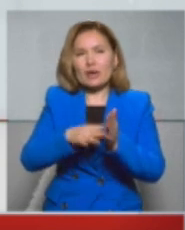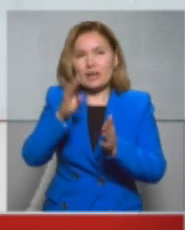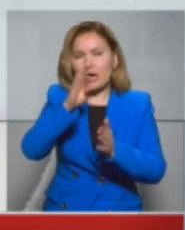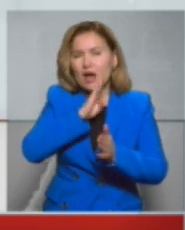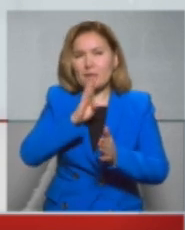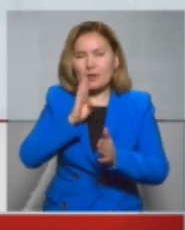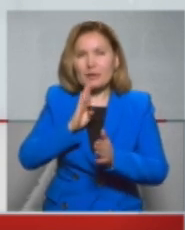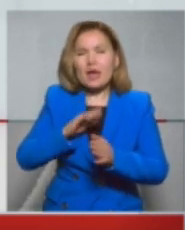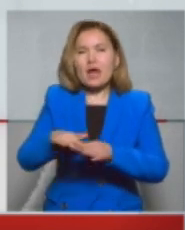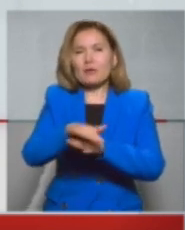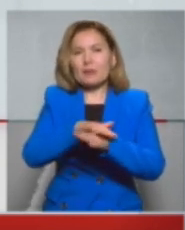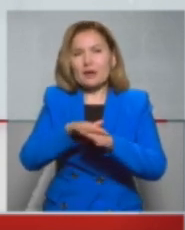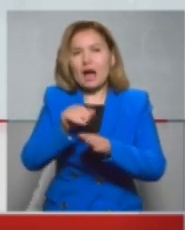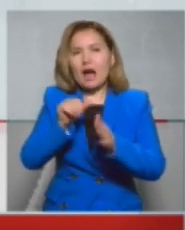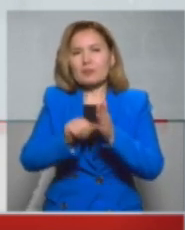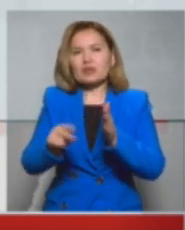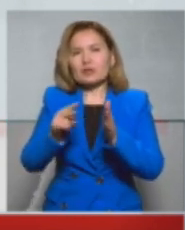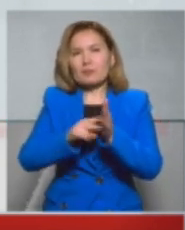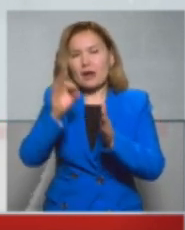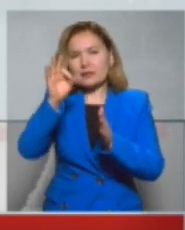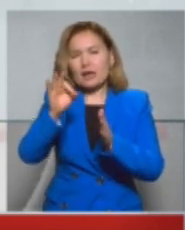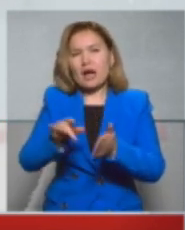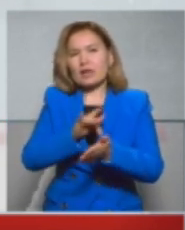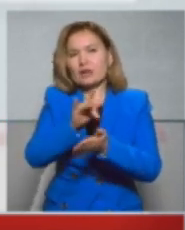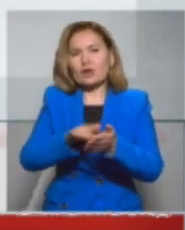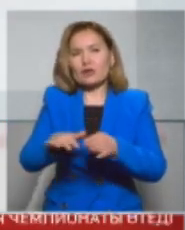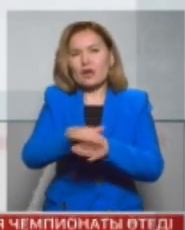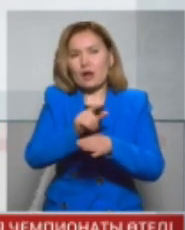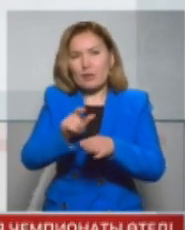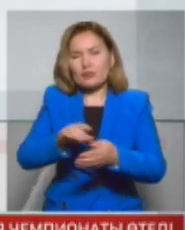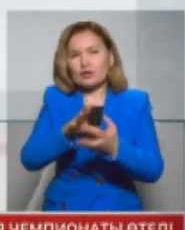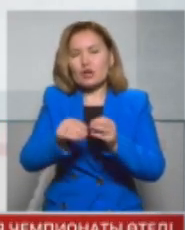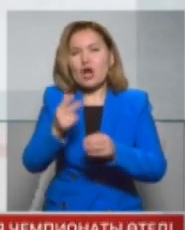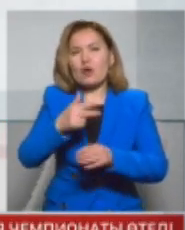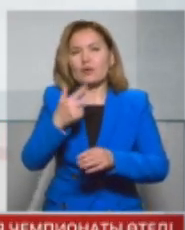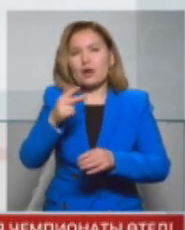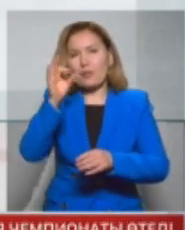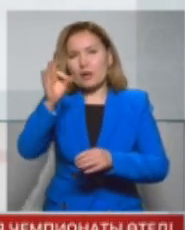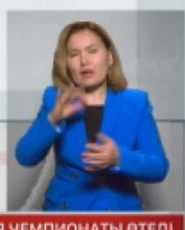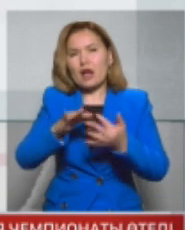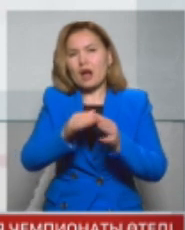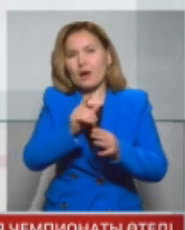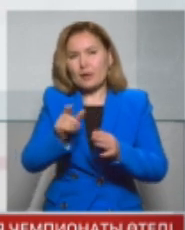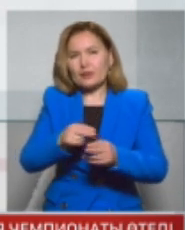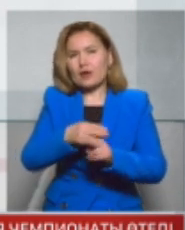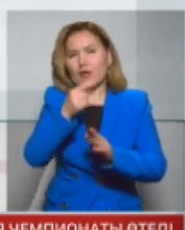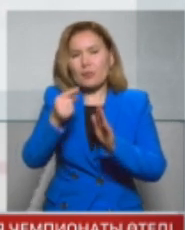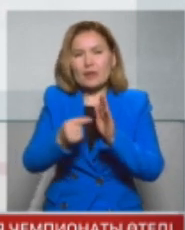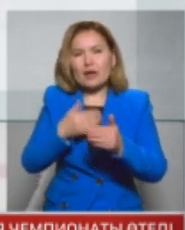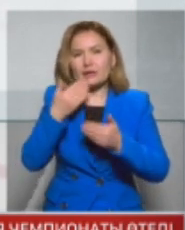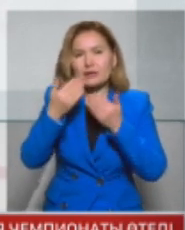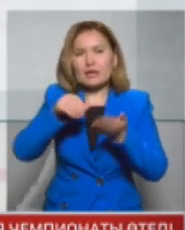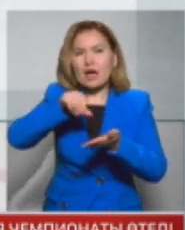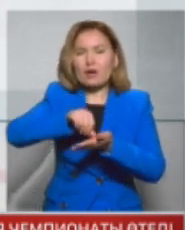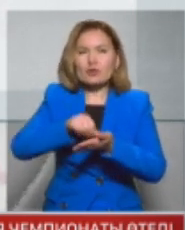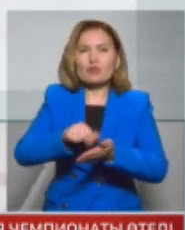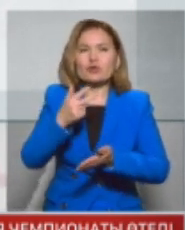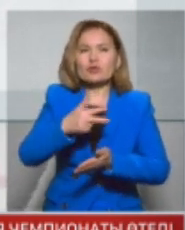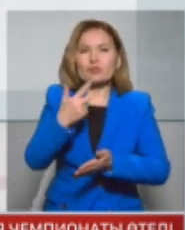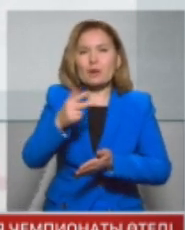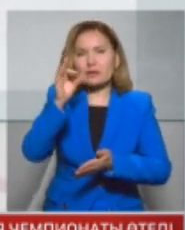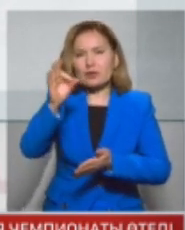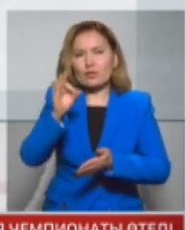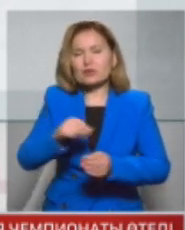49% әйелдер. Респонденттердің 67% қала тұрғындары, 33% ауыл азаматтары. Сауалнамаға